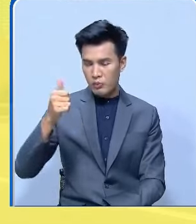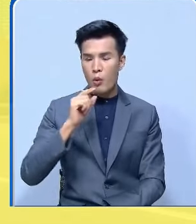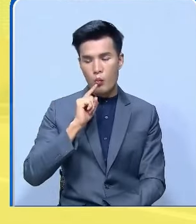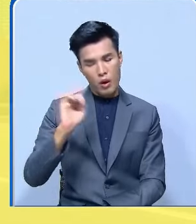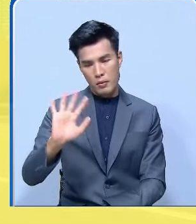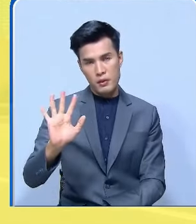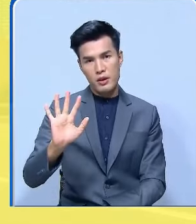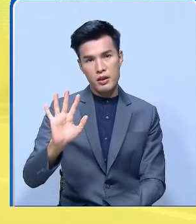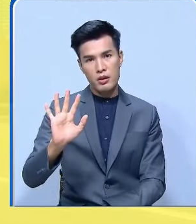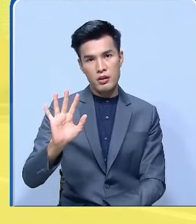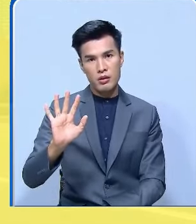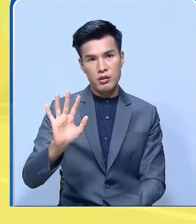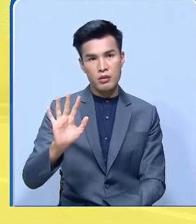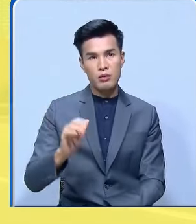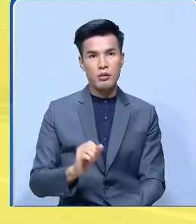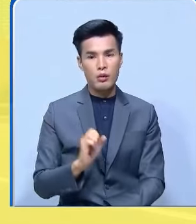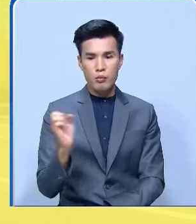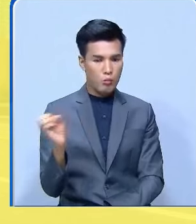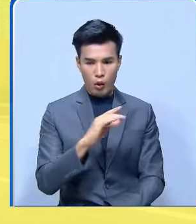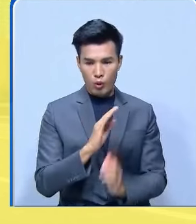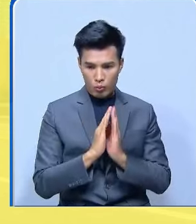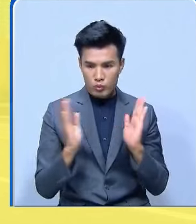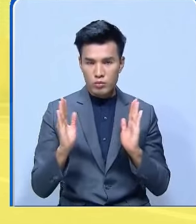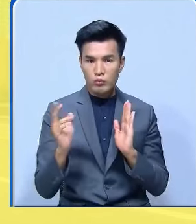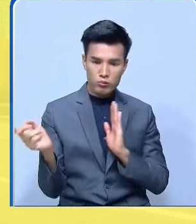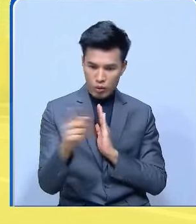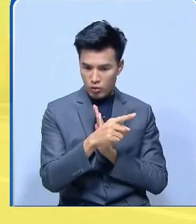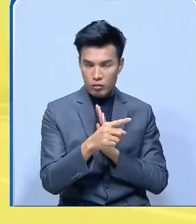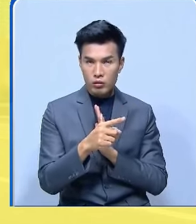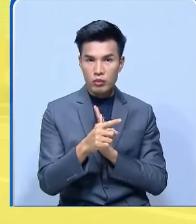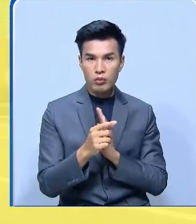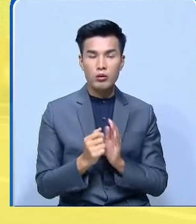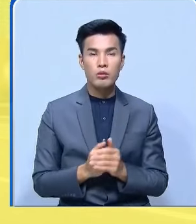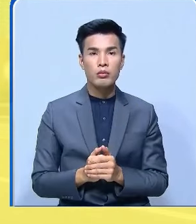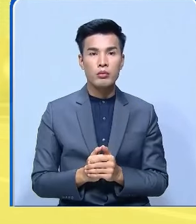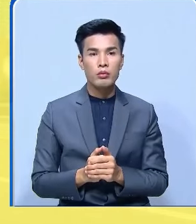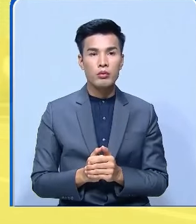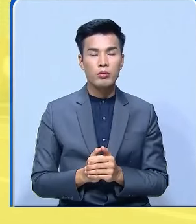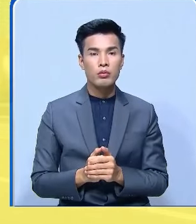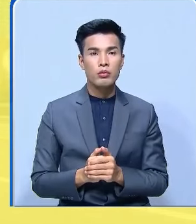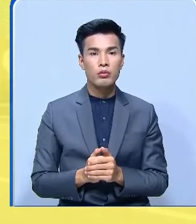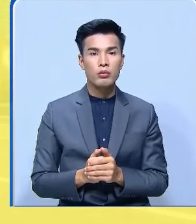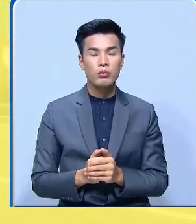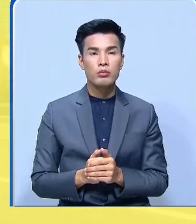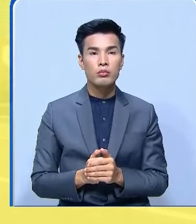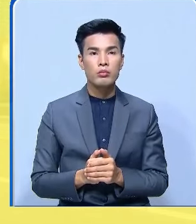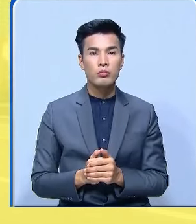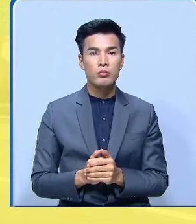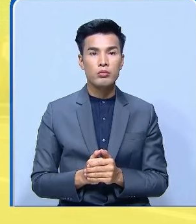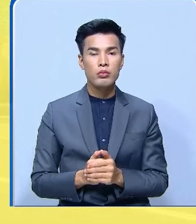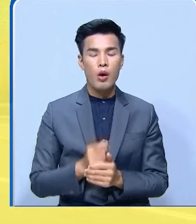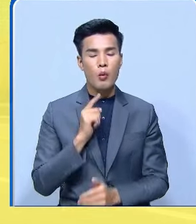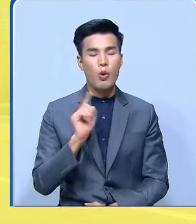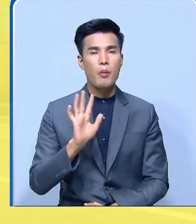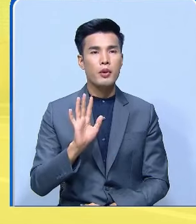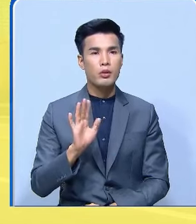ดีๆนะที ่ ไม ่ เอาเร ื่อง เราเ สร็จโอ้ยไม่น่ะขอบคุณครับขอก่อนได้ยกมือขอบคุณครับ รถมาแล้ว2ปีนะไม่เอาเรื่อง โอ้ รถได้แล้วหลายปี